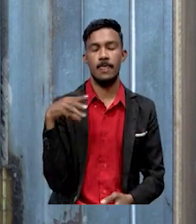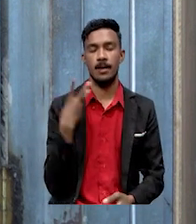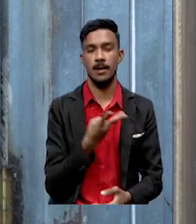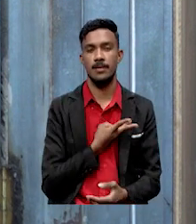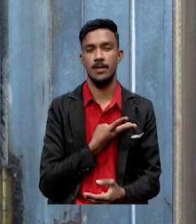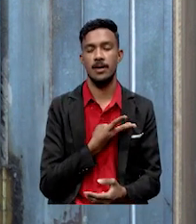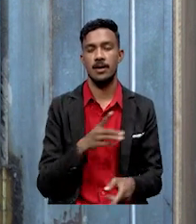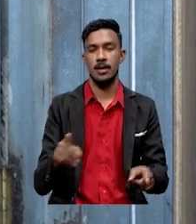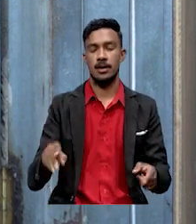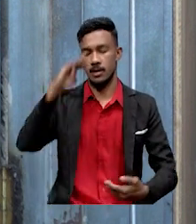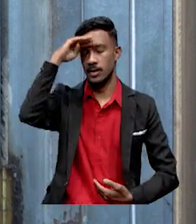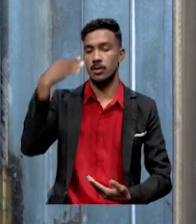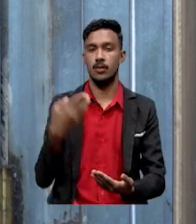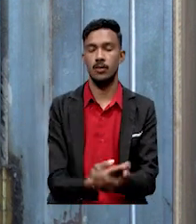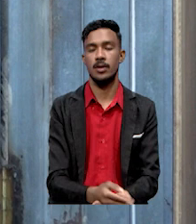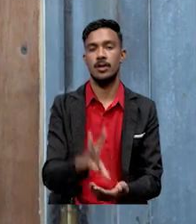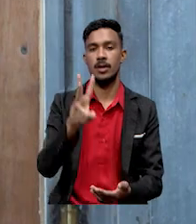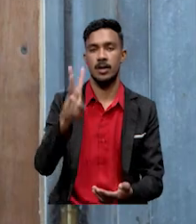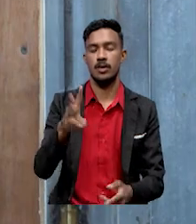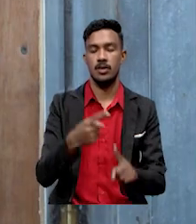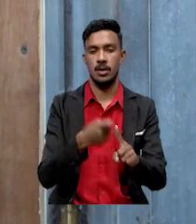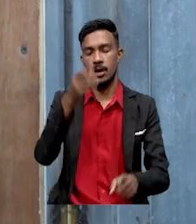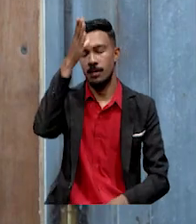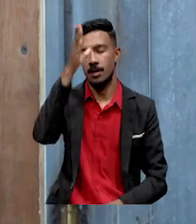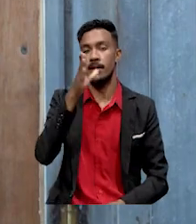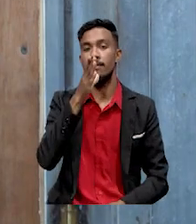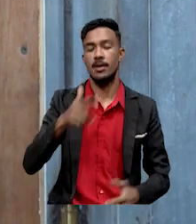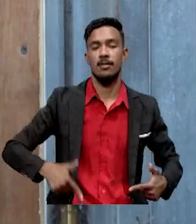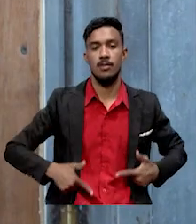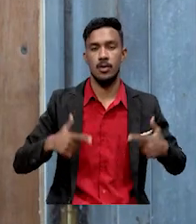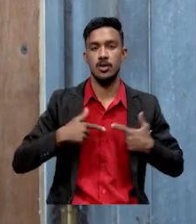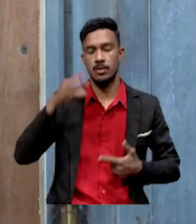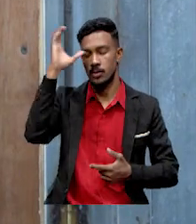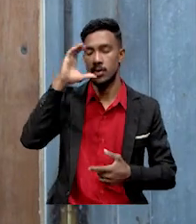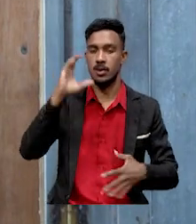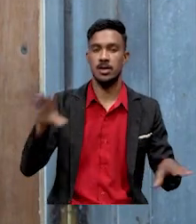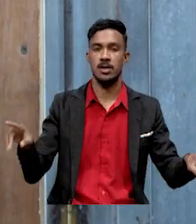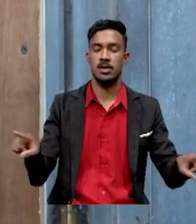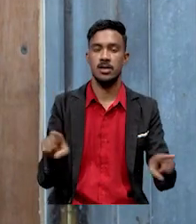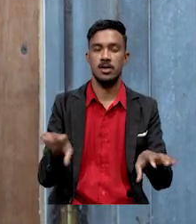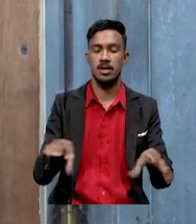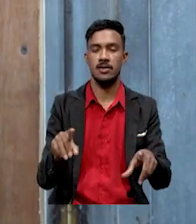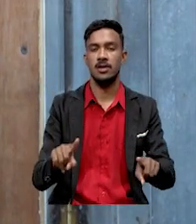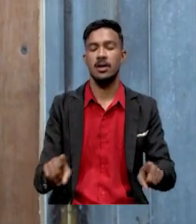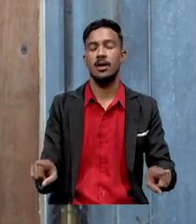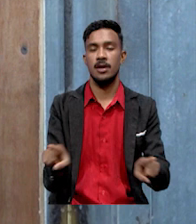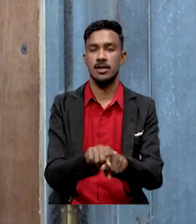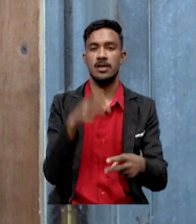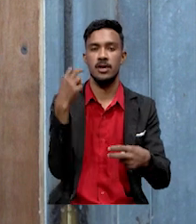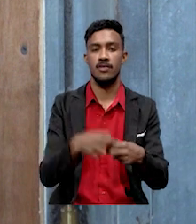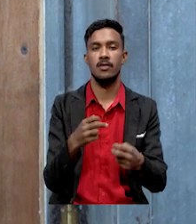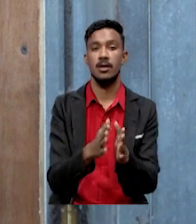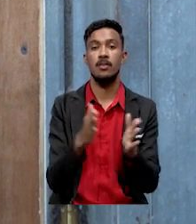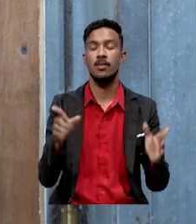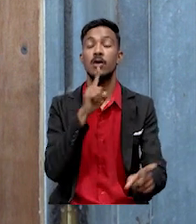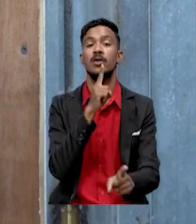ruane apa ama semuri soto tu buka servisu ida ne mai hau preokupasam da ne bei botep teves liuli